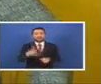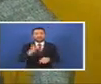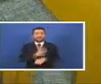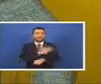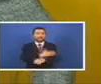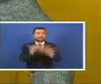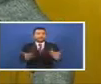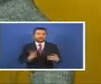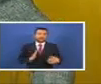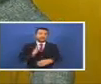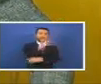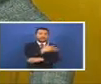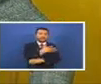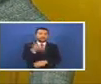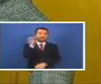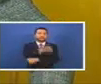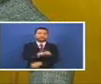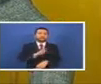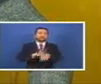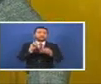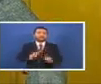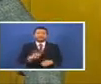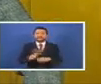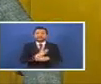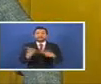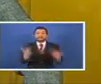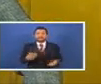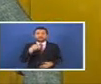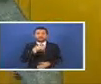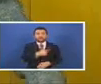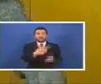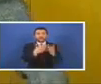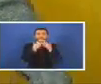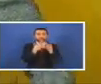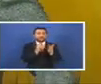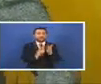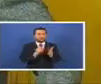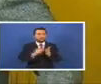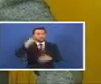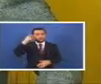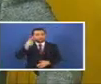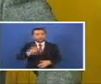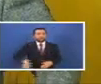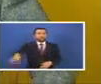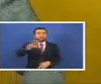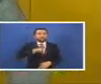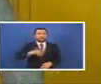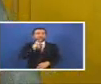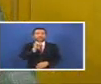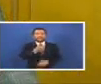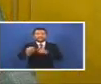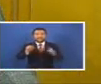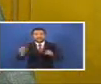ülkenin geleceğini gasp etti. Niye? Okumuş, yazmış, düşünebilen bütün